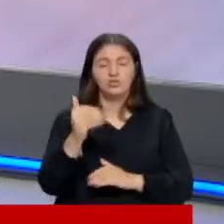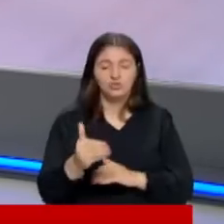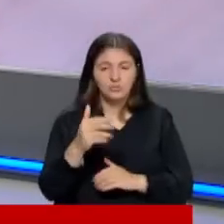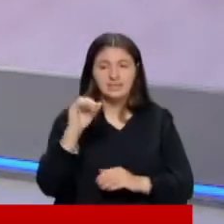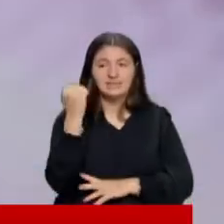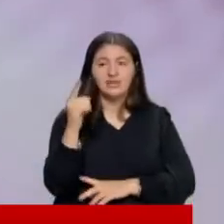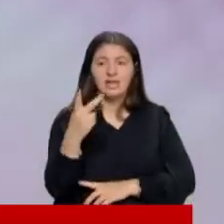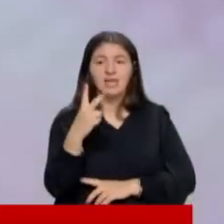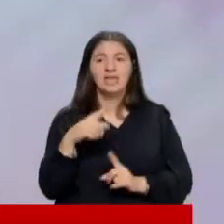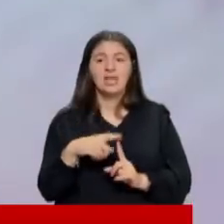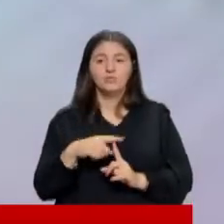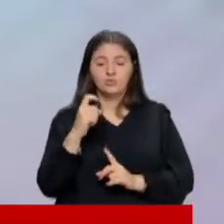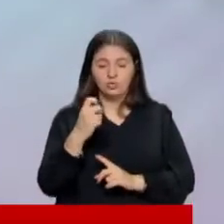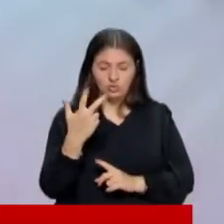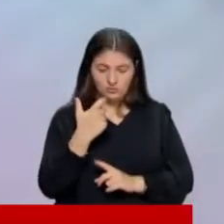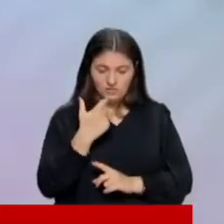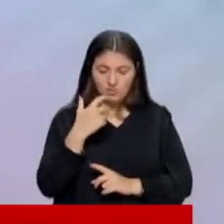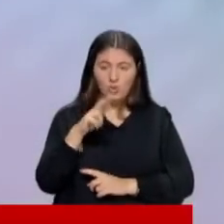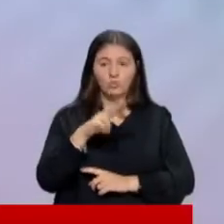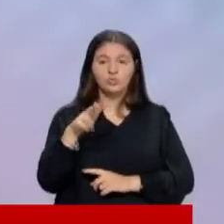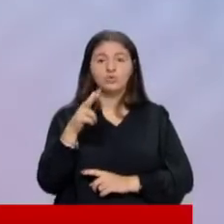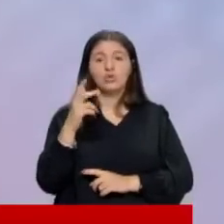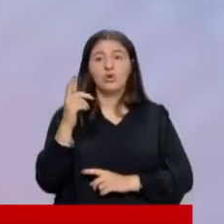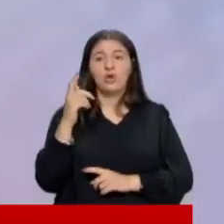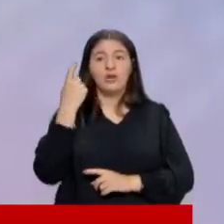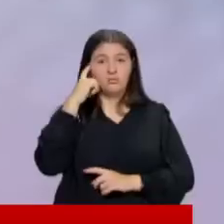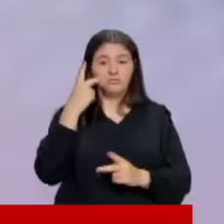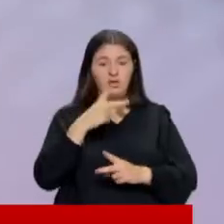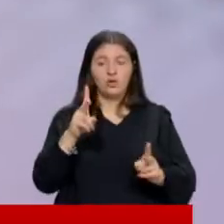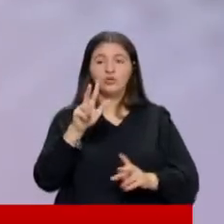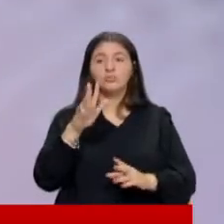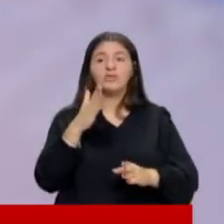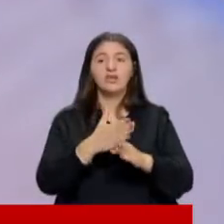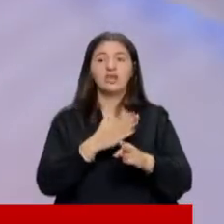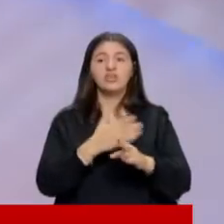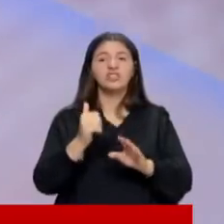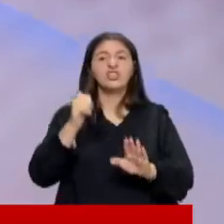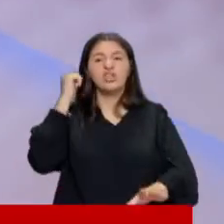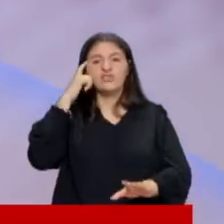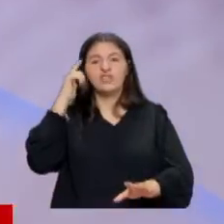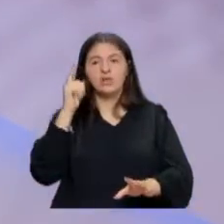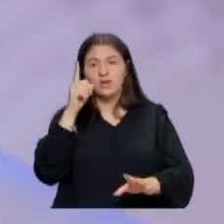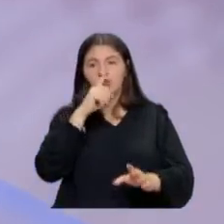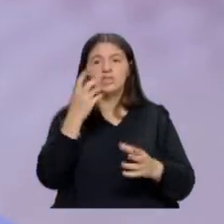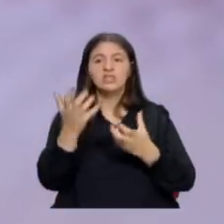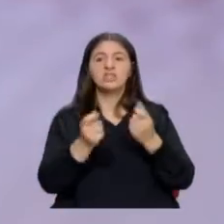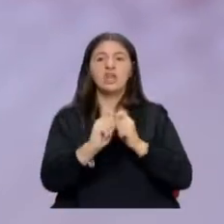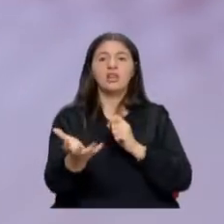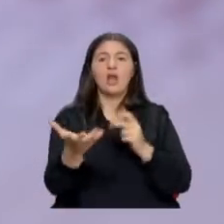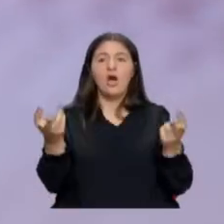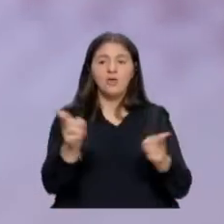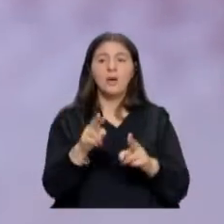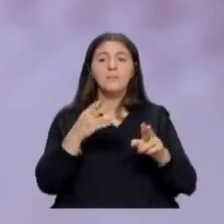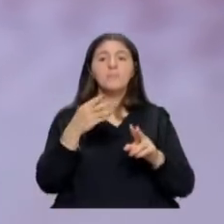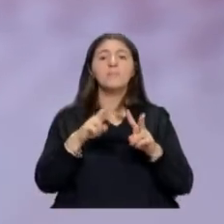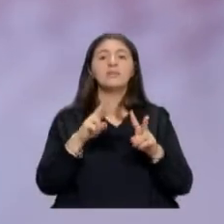Sivas'ta 2 Temmuz 93'te 33 Aydın 35 yurttaşını gericiler tarafından yakılarak katledilmesine ilişkin Madımak